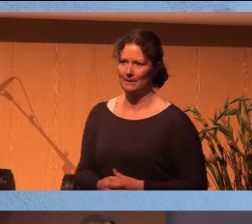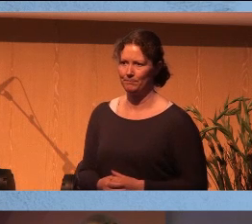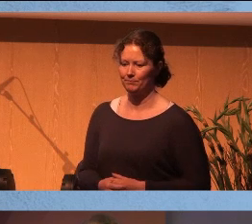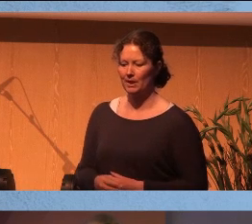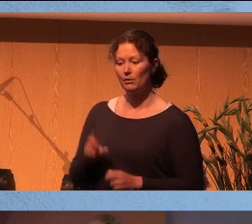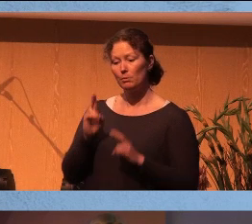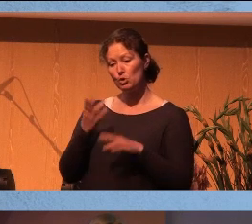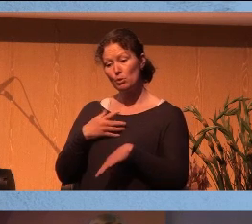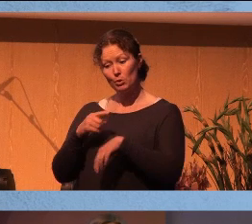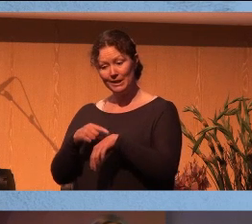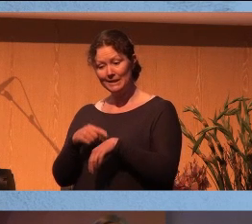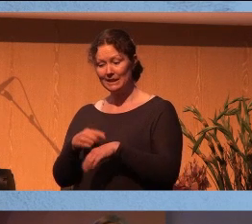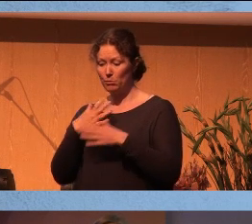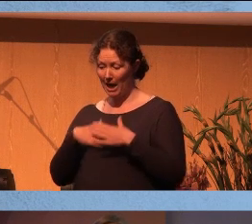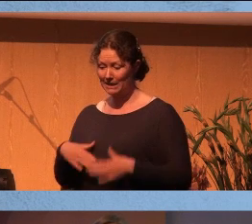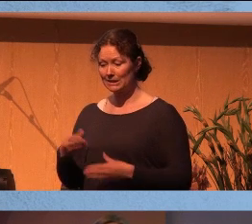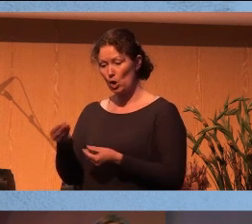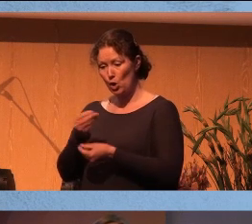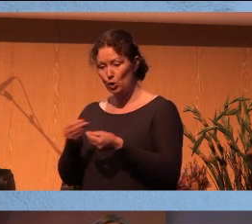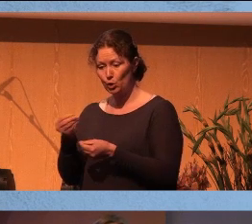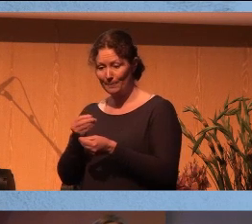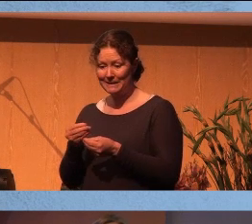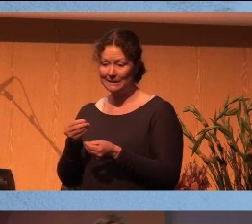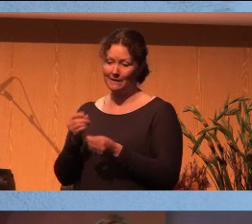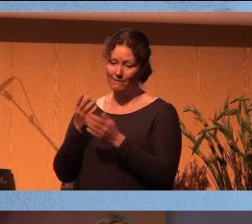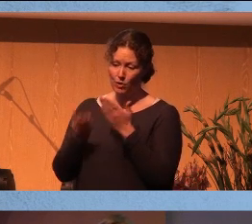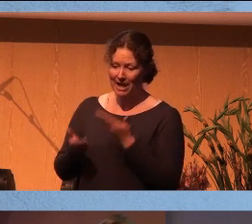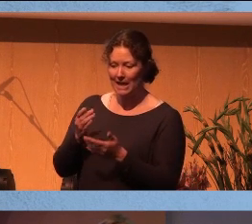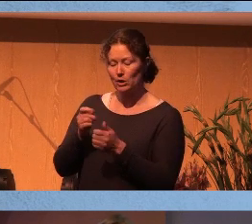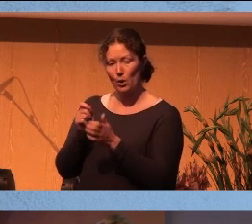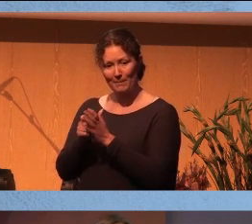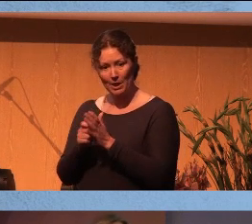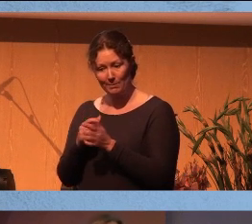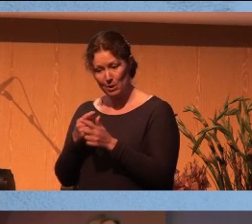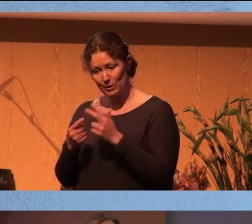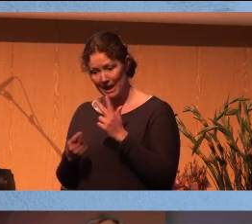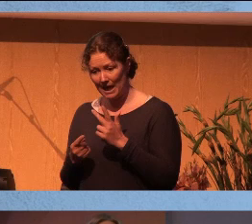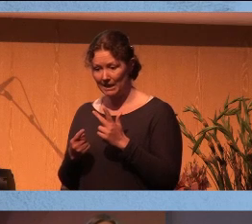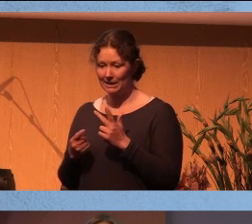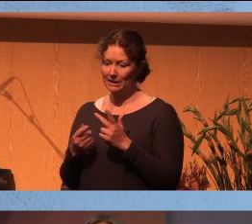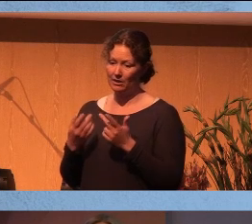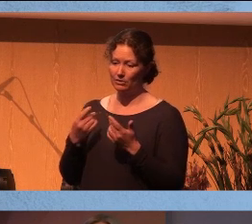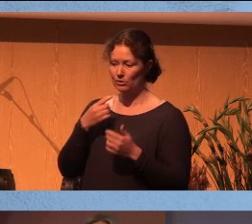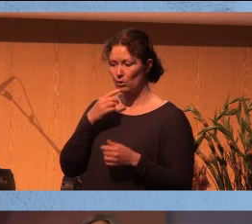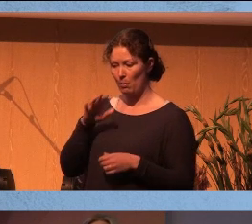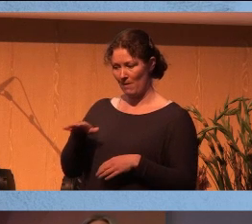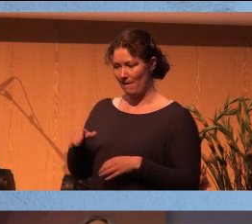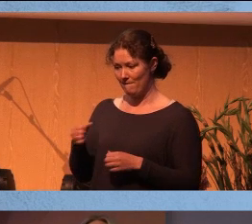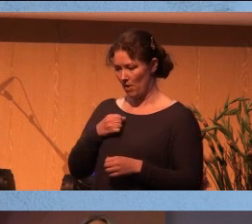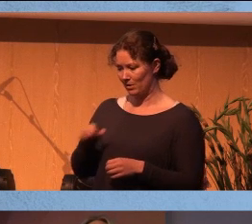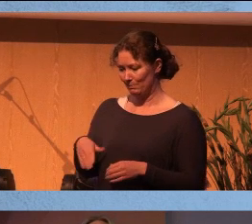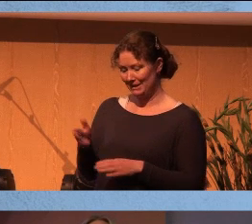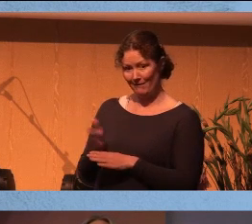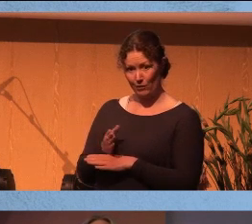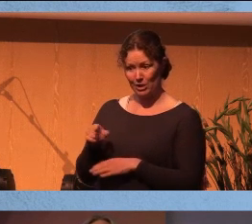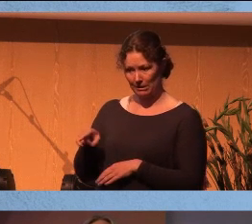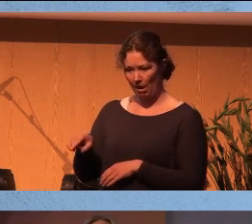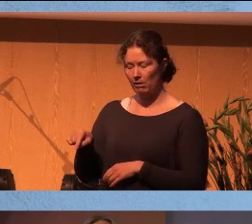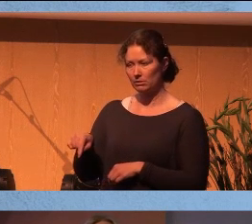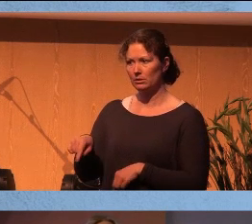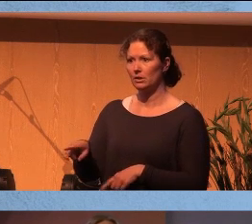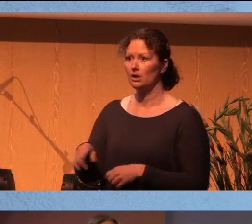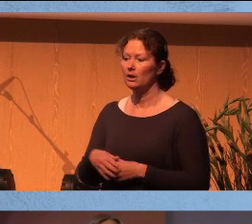bruker også litt tid på helseøkonomiske vurderinger og prioriteringer. Tenk på pasientforeninger, snakker om vaktbikkjer før i dag. De